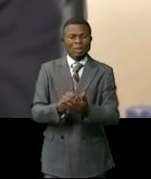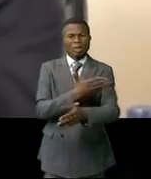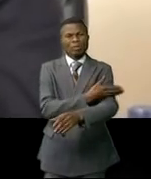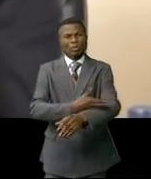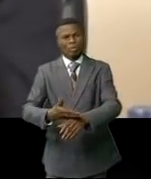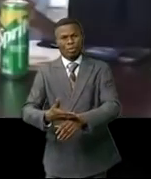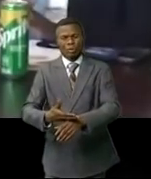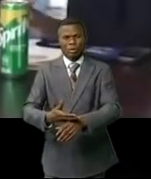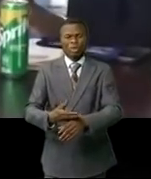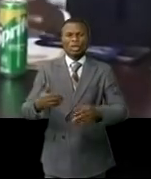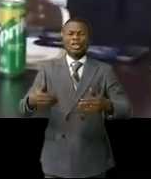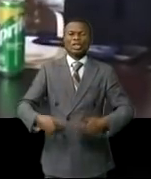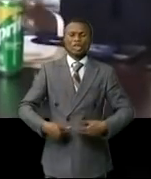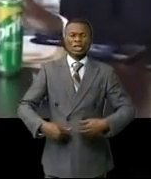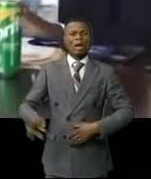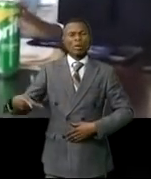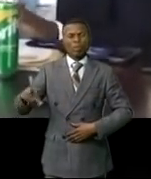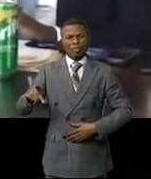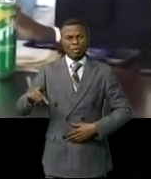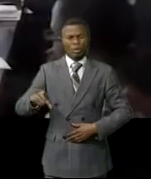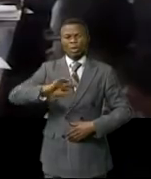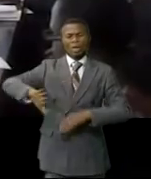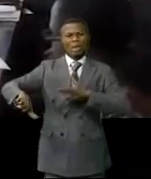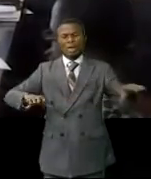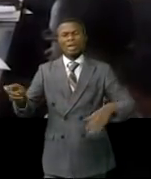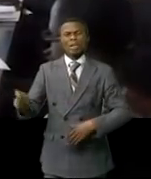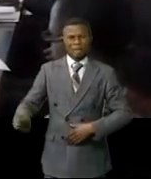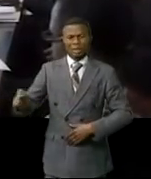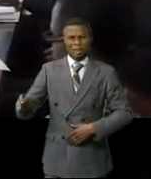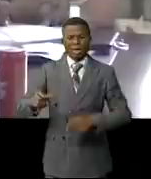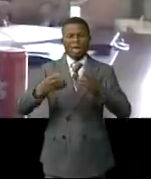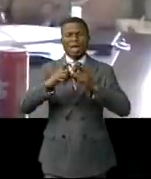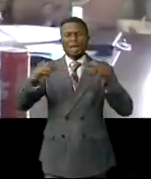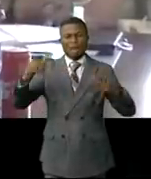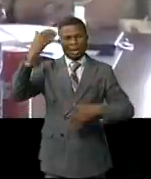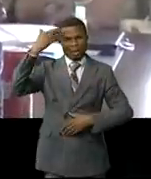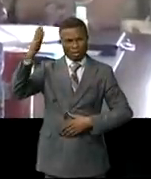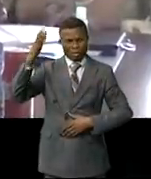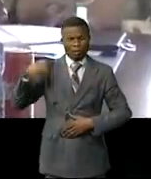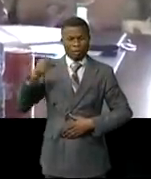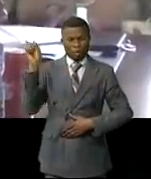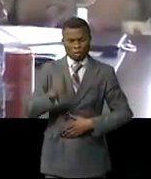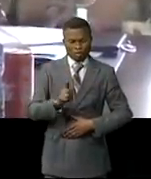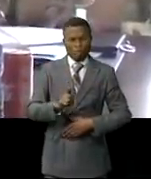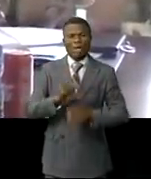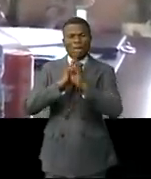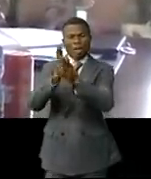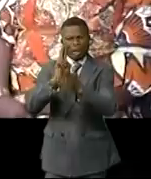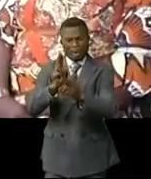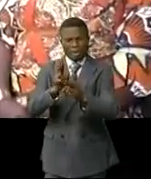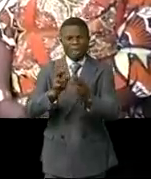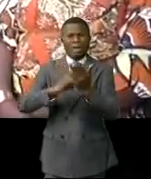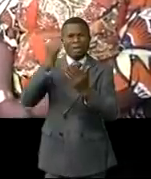de cette jeune province issue du découpage territorial du Grand Équateur. Nous sommes venus présenter le projet de